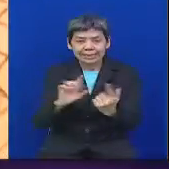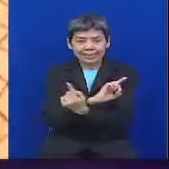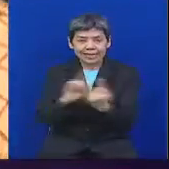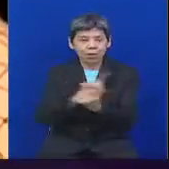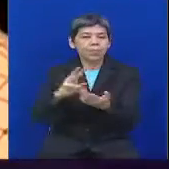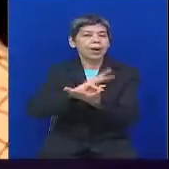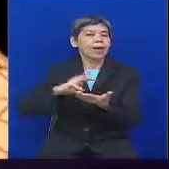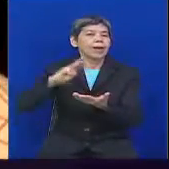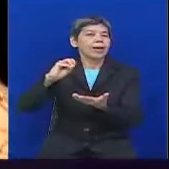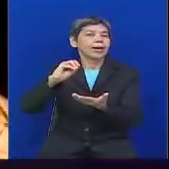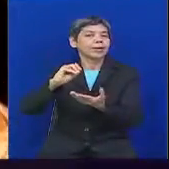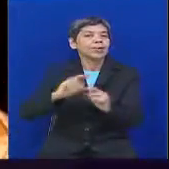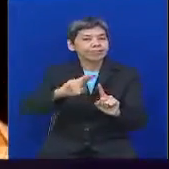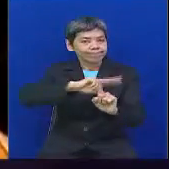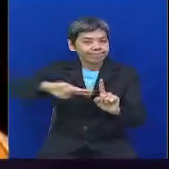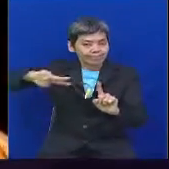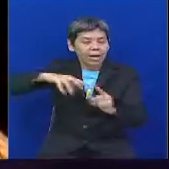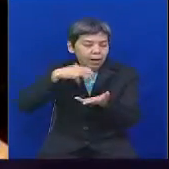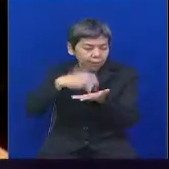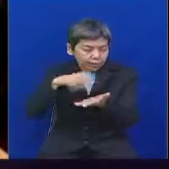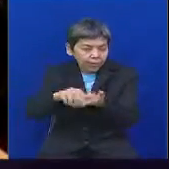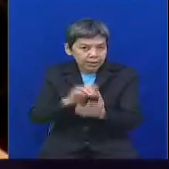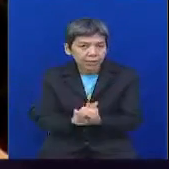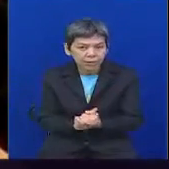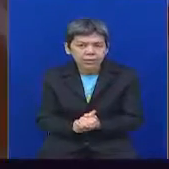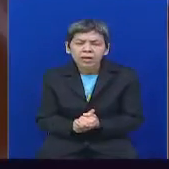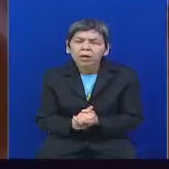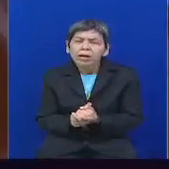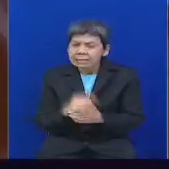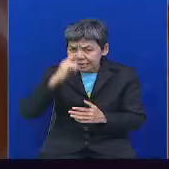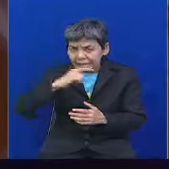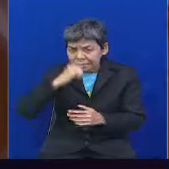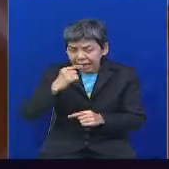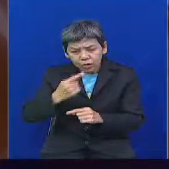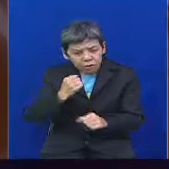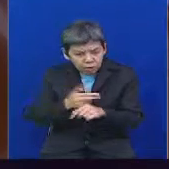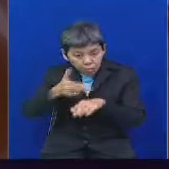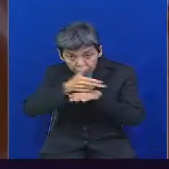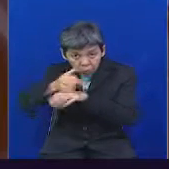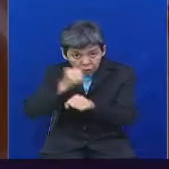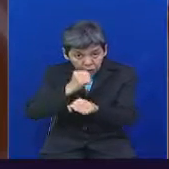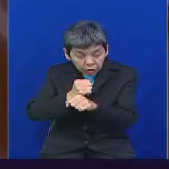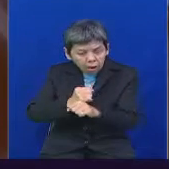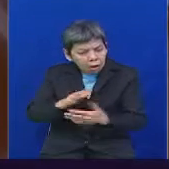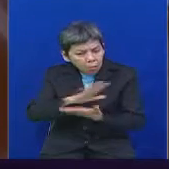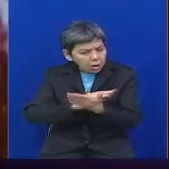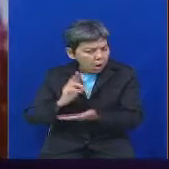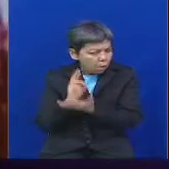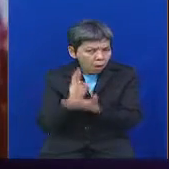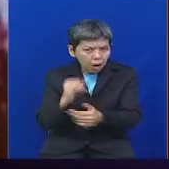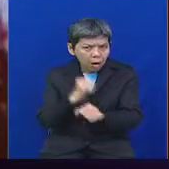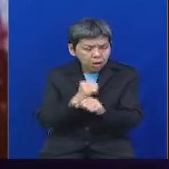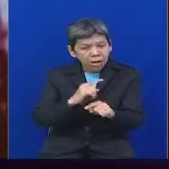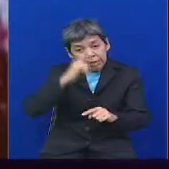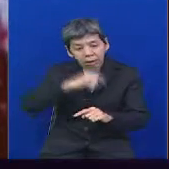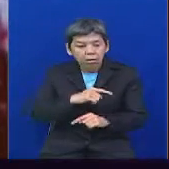มหาวิทยาลัยศรีนครินทรวิโรฒเปิดเผยว่าภาพยนตร์ไทยนอกกระแสที่สามารถคว้ารางวัลที่ต่างประเทศได้นั้นหลายเรื่องค